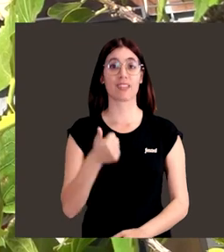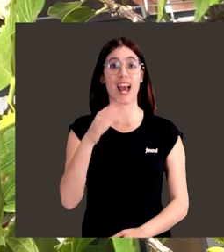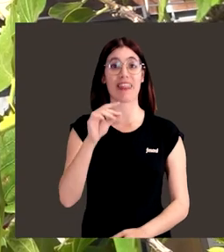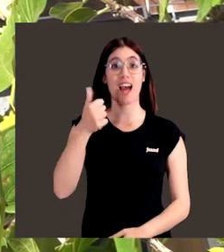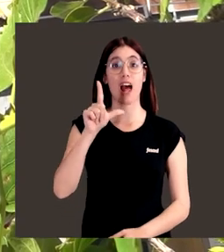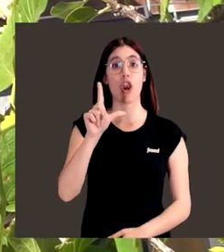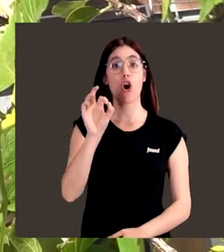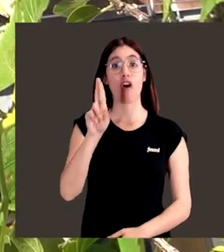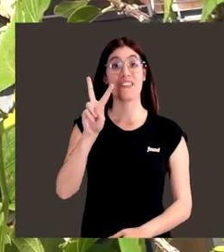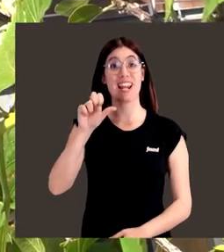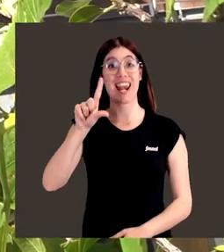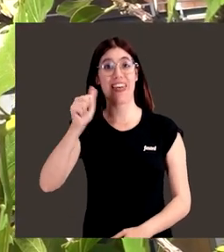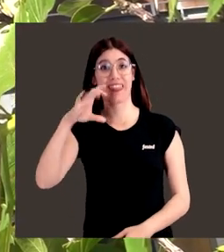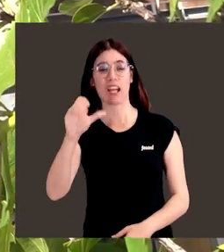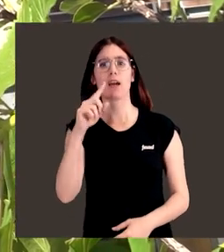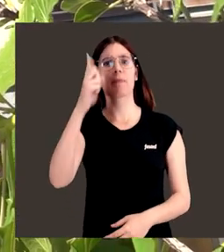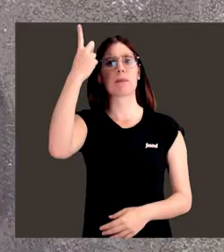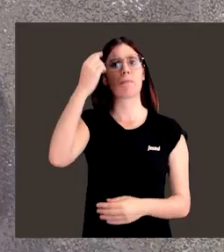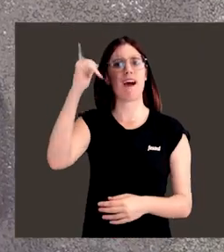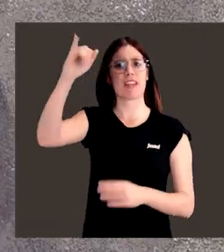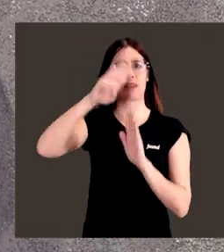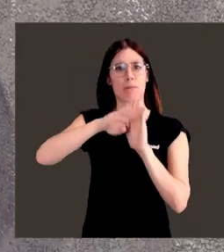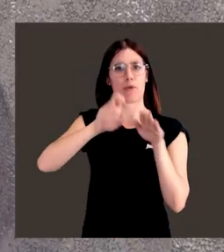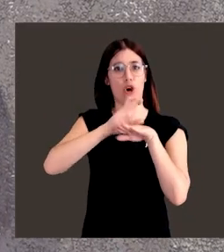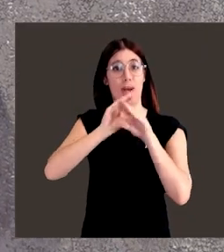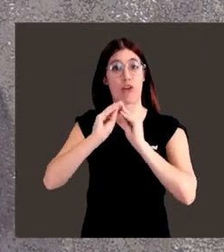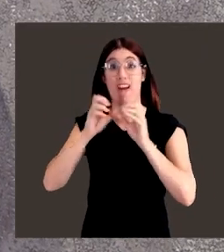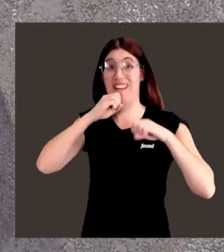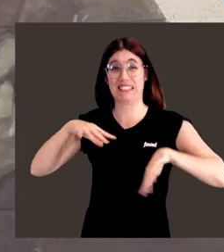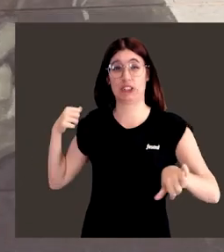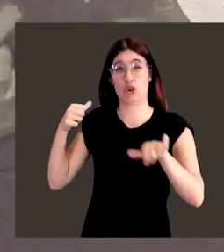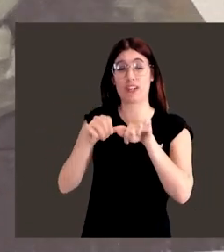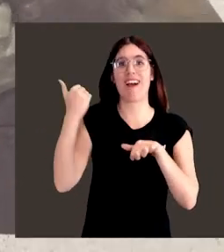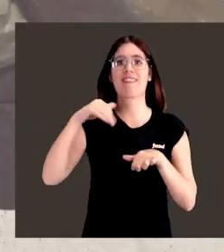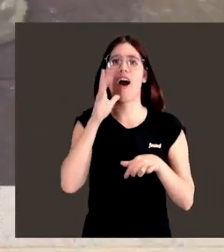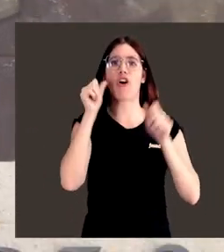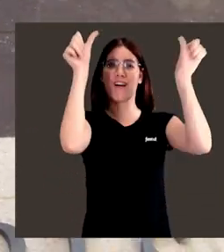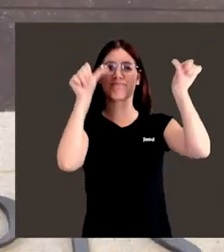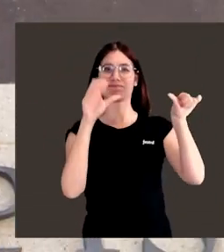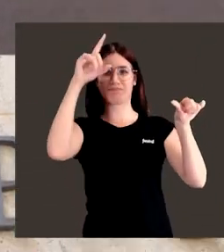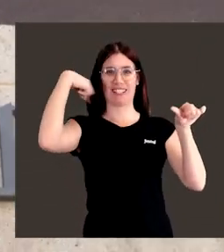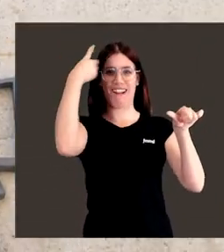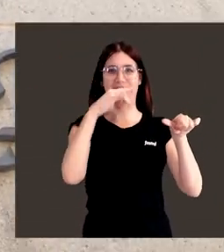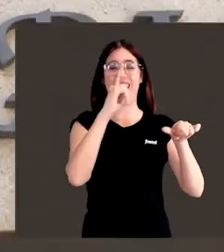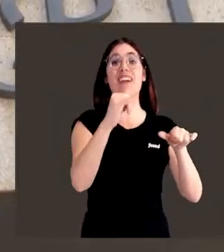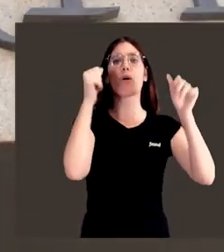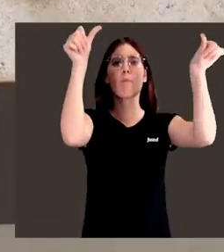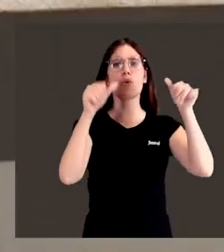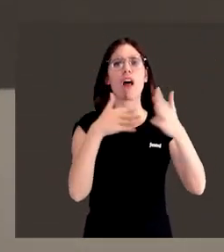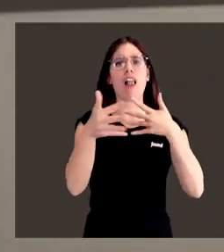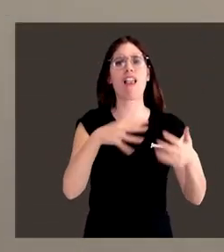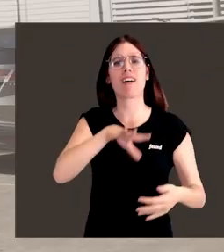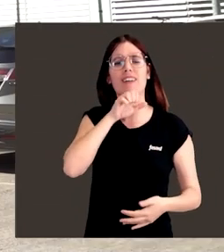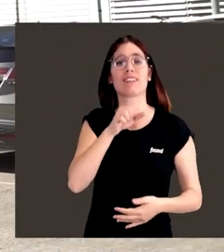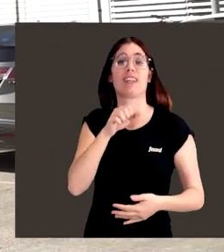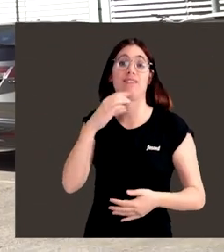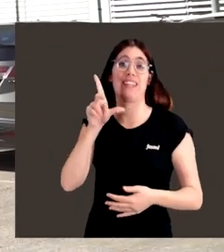Ada Lovelace, la primera programadora de la història, saluda ja cada dia a tot l'alumnat d'aquest institut de València. Ho fa amb un mural de l'Issa Capdevila,